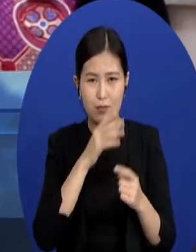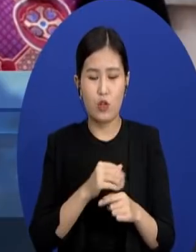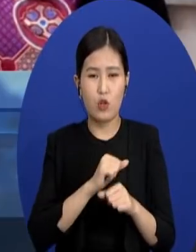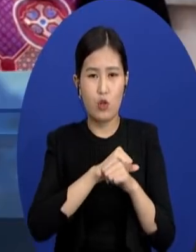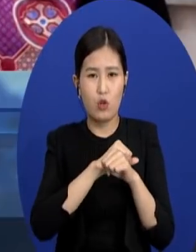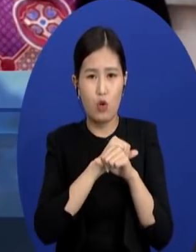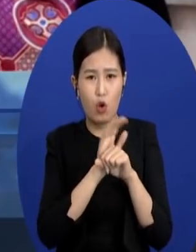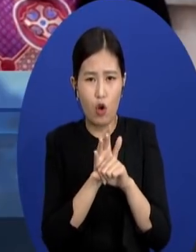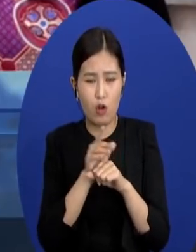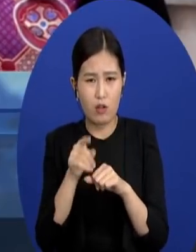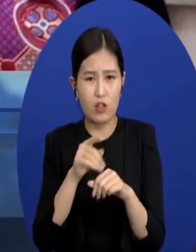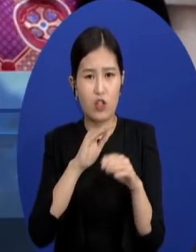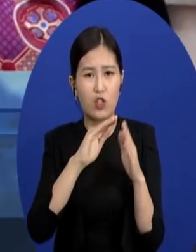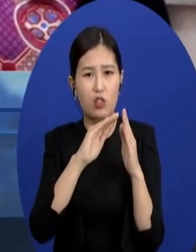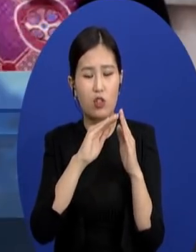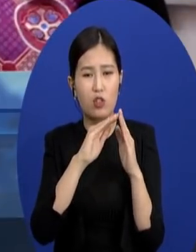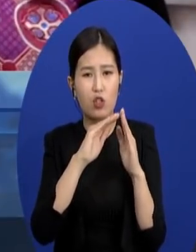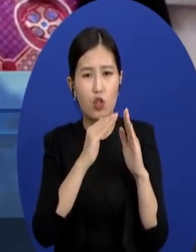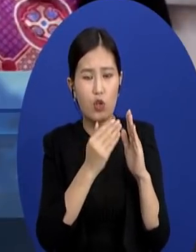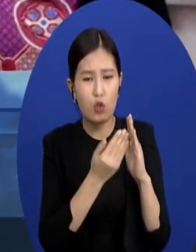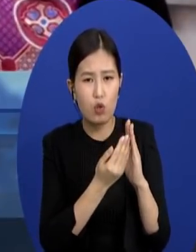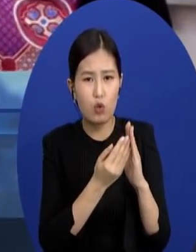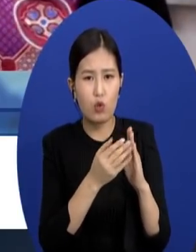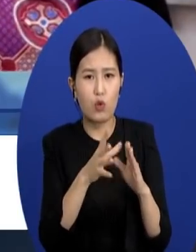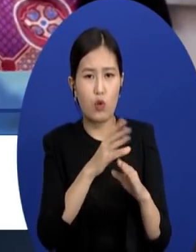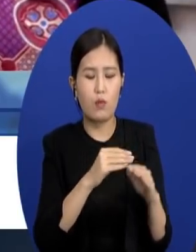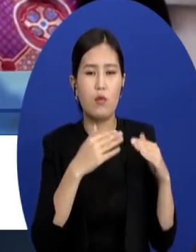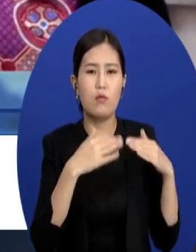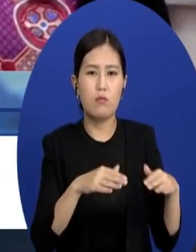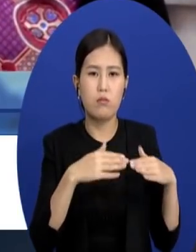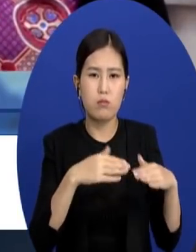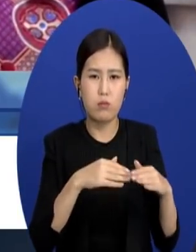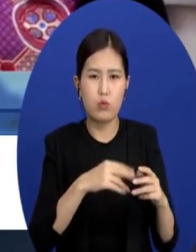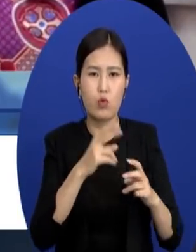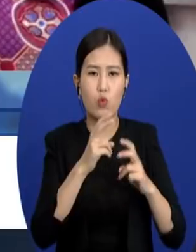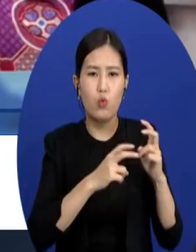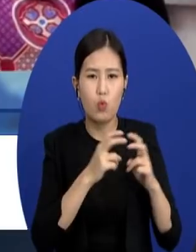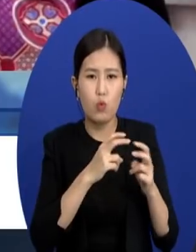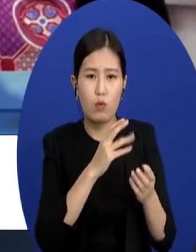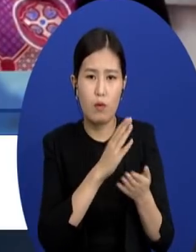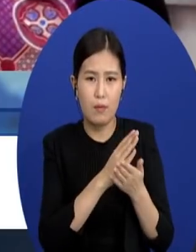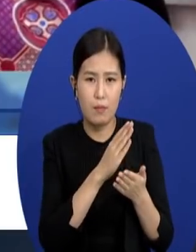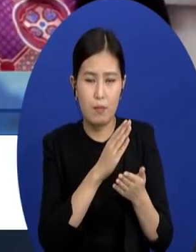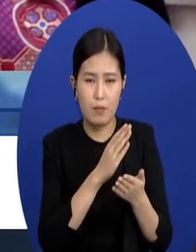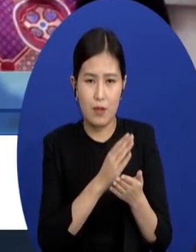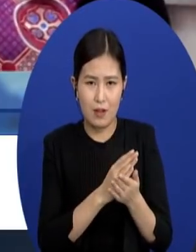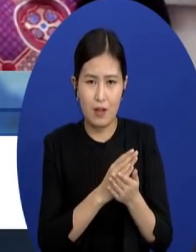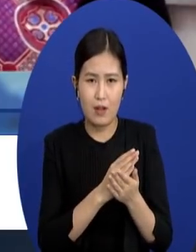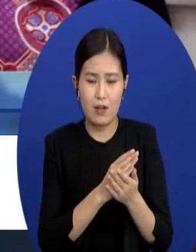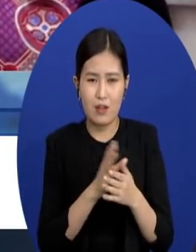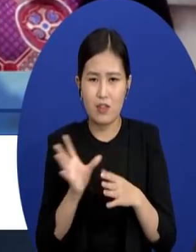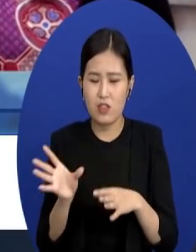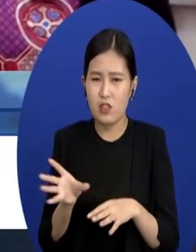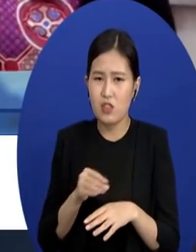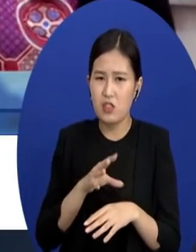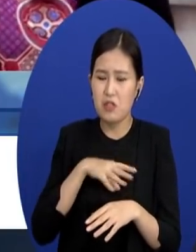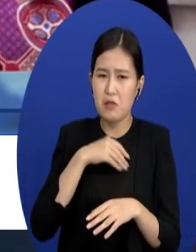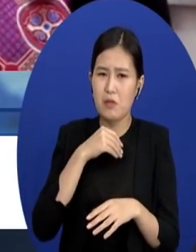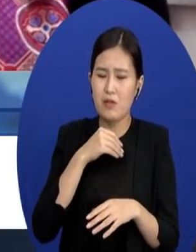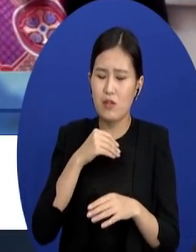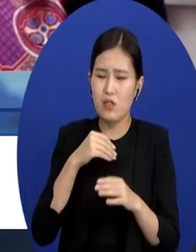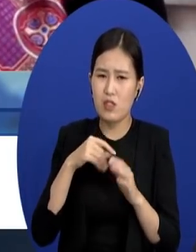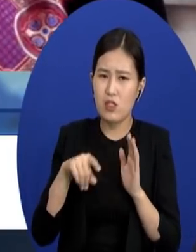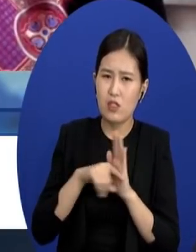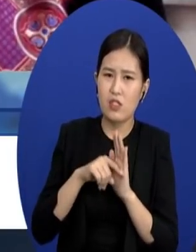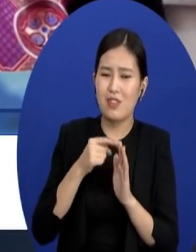ингэж гэр бүлийнхээ хэмжээнд аялал хийдэг, үйлдвэрлэл хийдэг энэ хүмүүсийн хувьд ер нь одоо ямар одоо нөлөө үзүүлж байна? Ямар одоо сөрөг тал бий